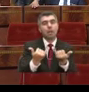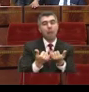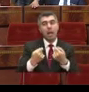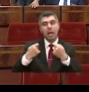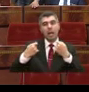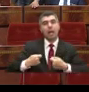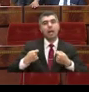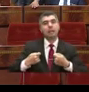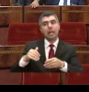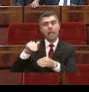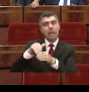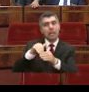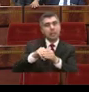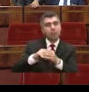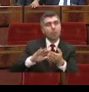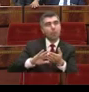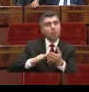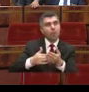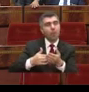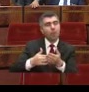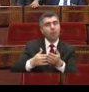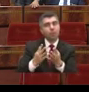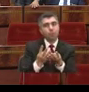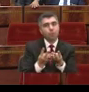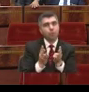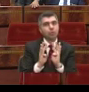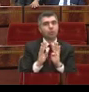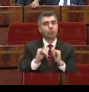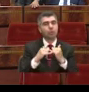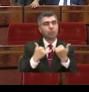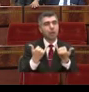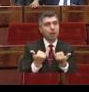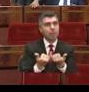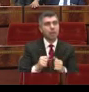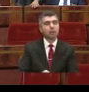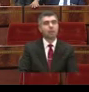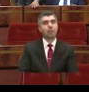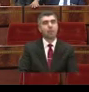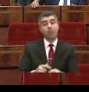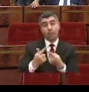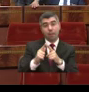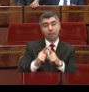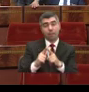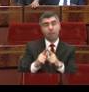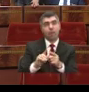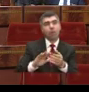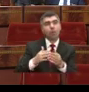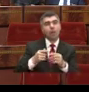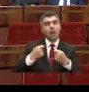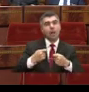الذي يكون فيه رؤساء الفرق ورئيسة المجموعة النيابية ورئيس